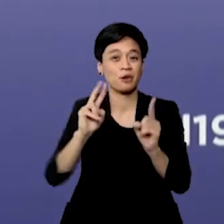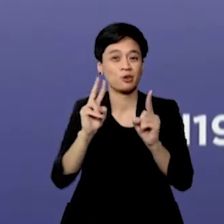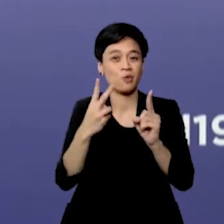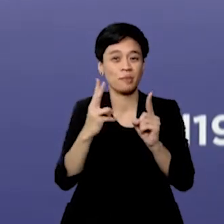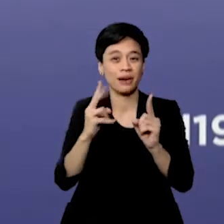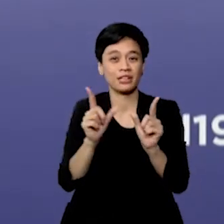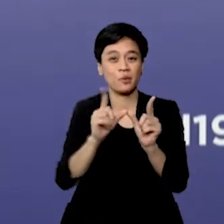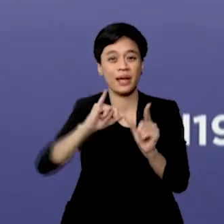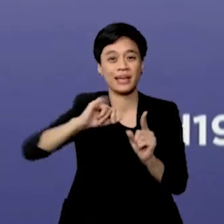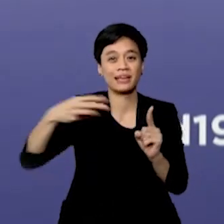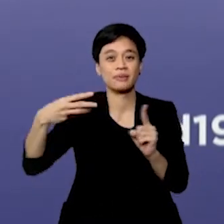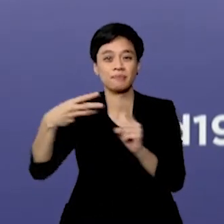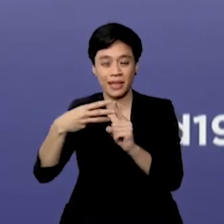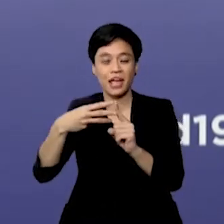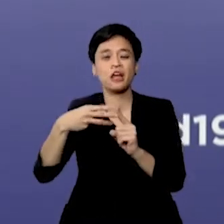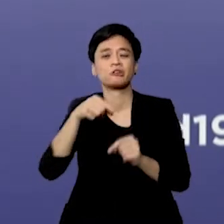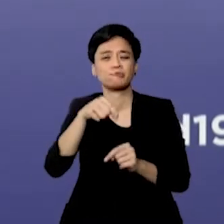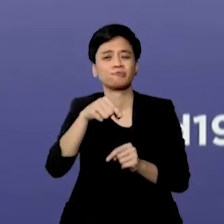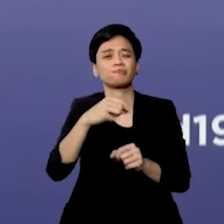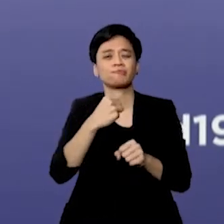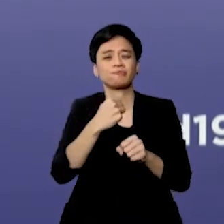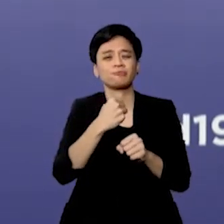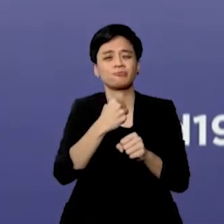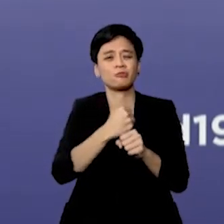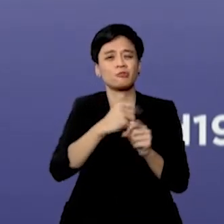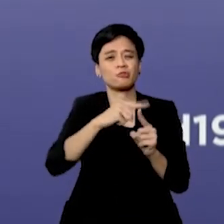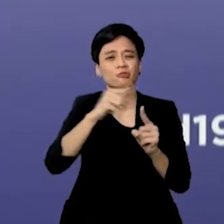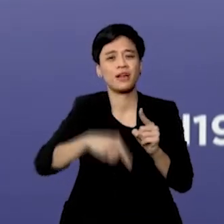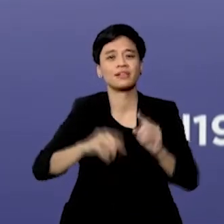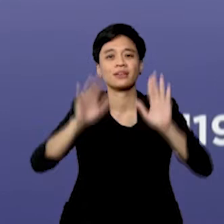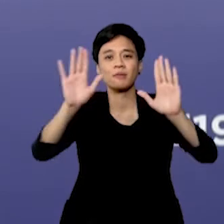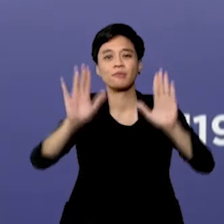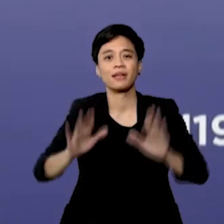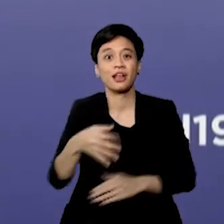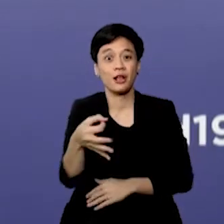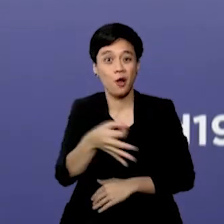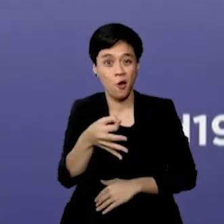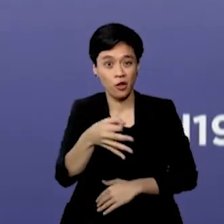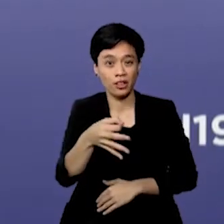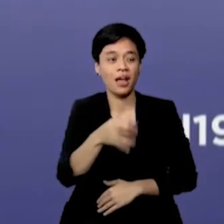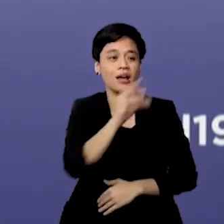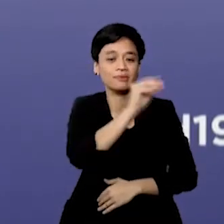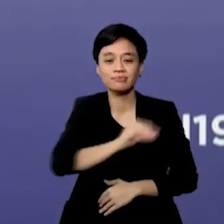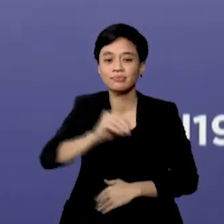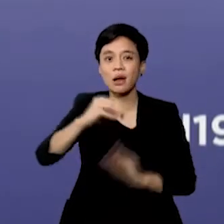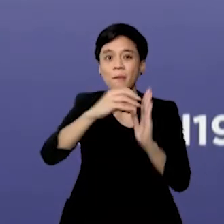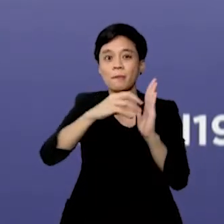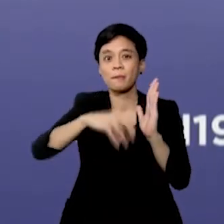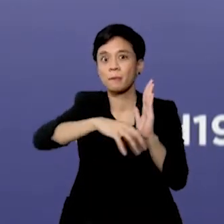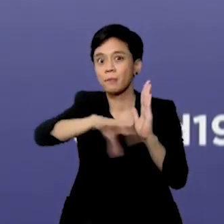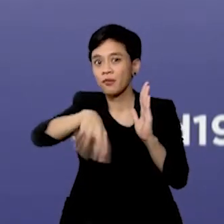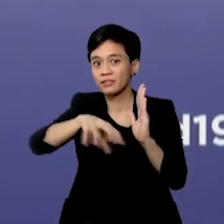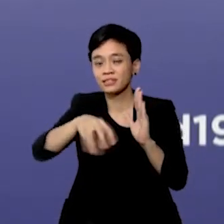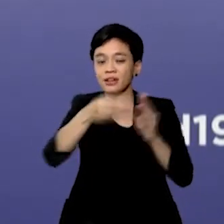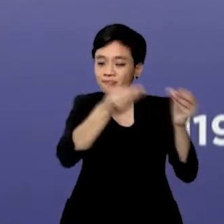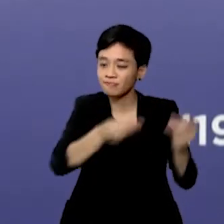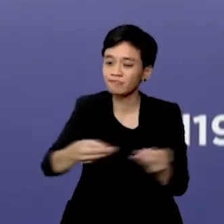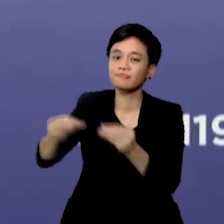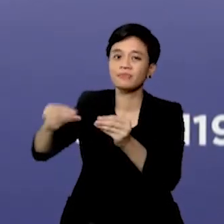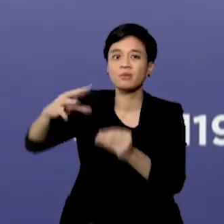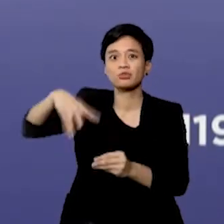12.00 WIB dari gugus tugas kabupaten kota, mengalir ke provinsi dan kemudian menuju ke